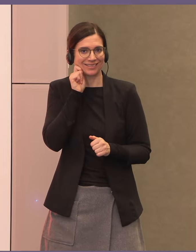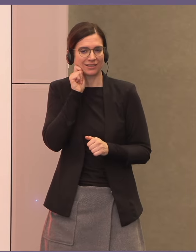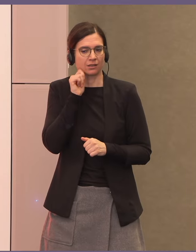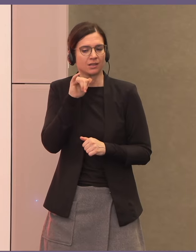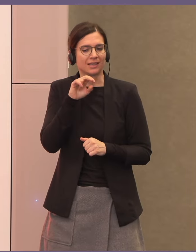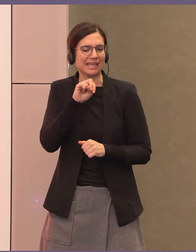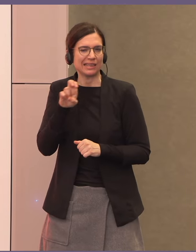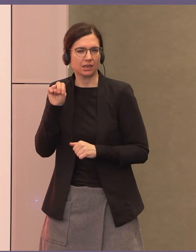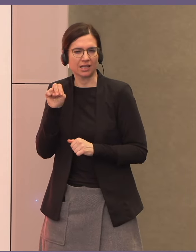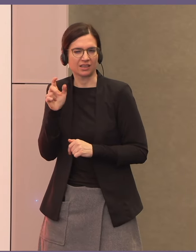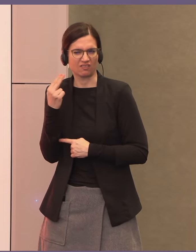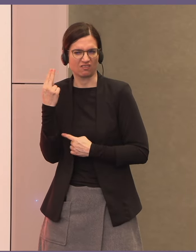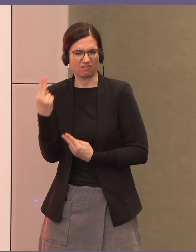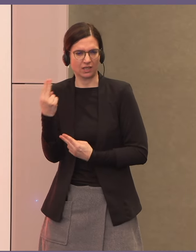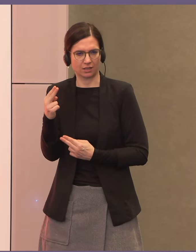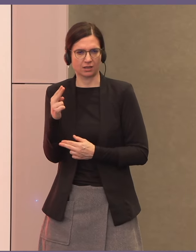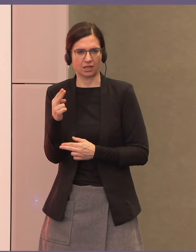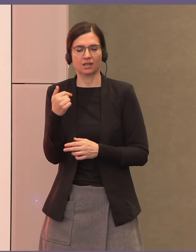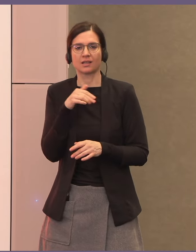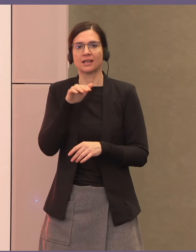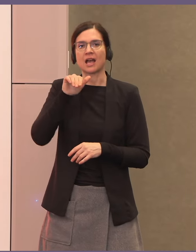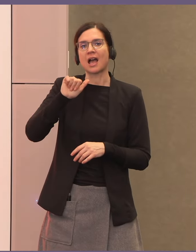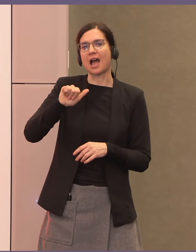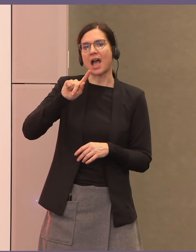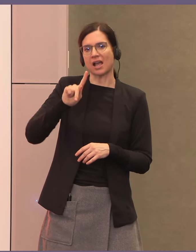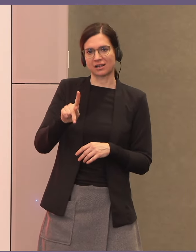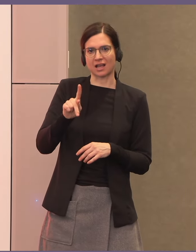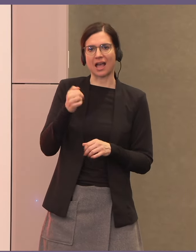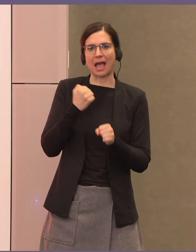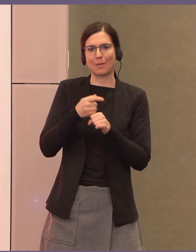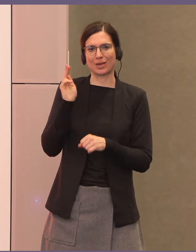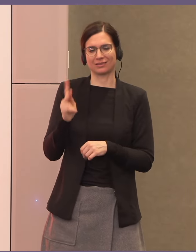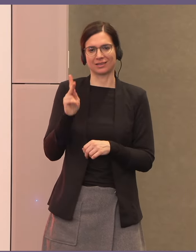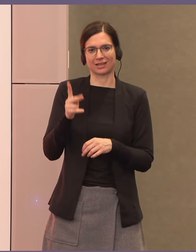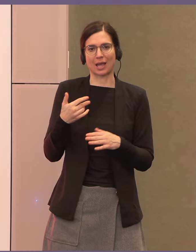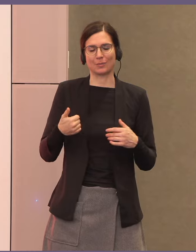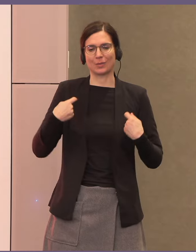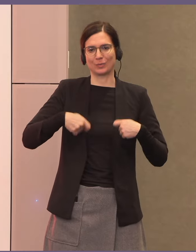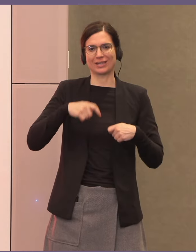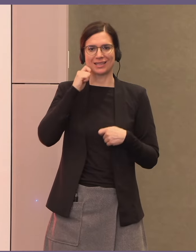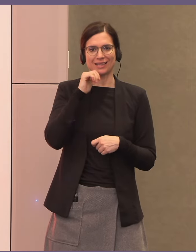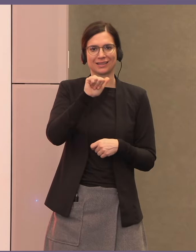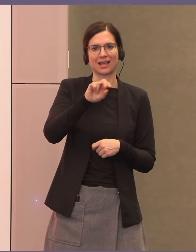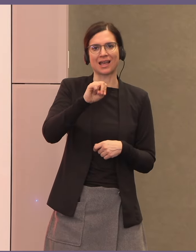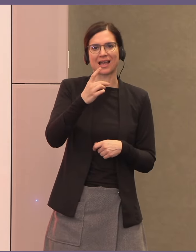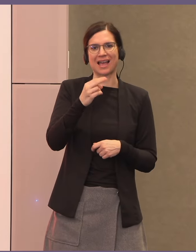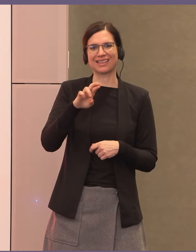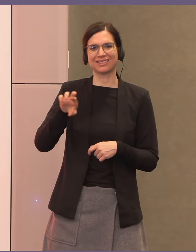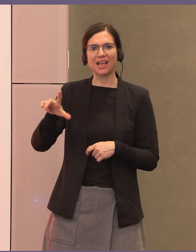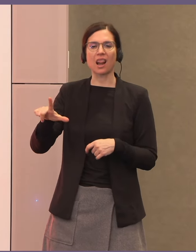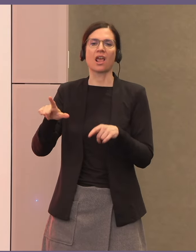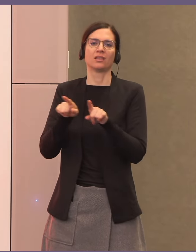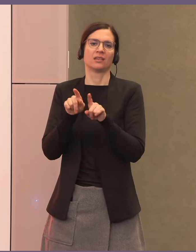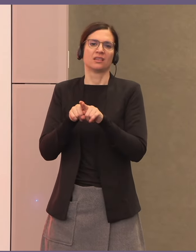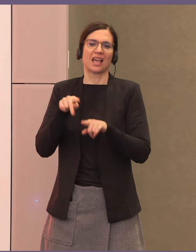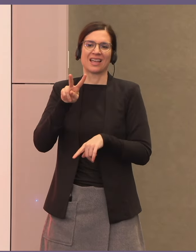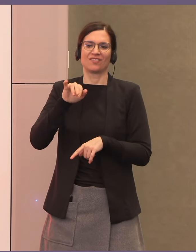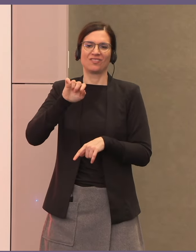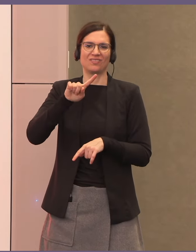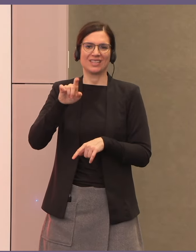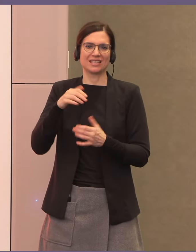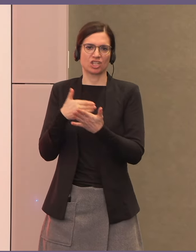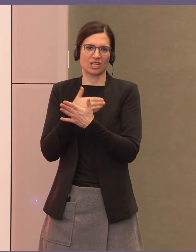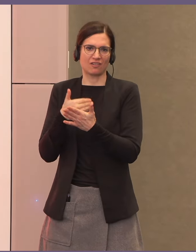das Innen betonen, weil das war die AK-Präsidentin Renate Andal gemeinsam mit den Vizepräsidentinnen wie Corinna Schumann, aber